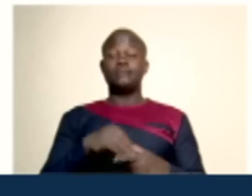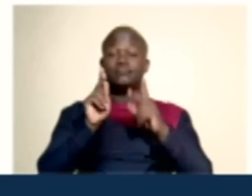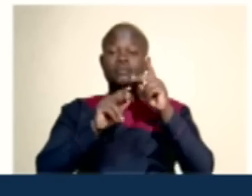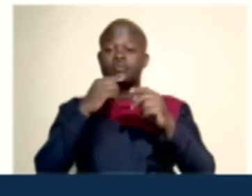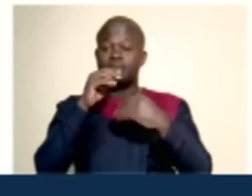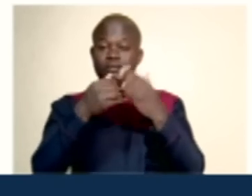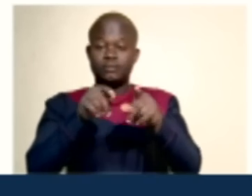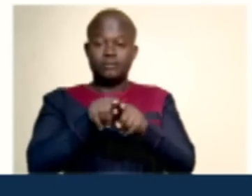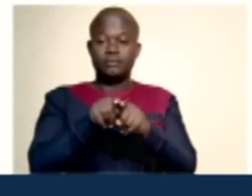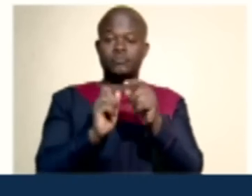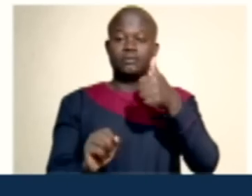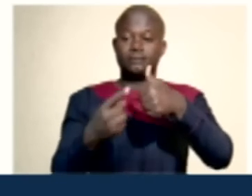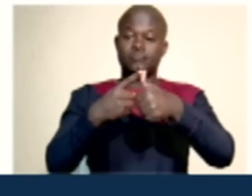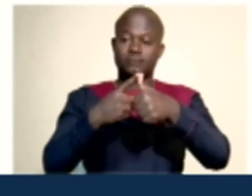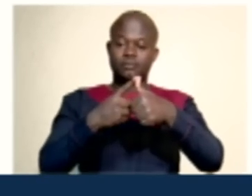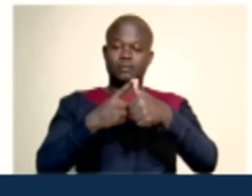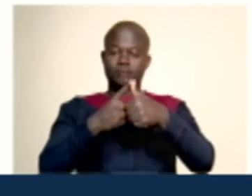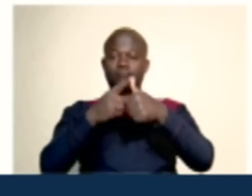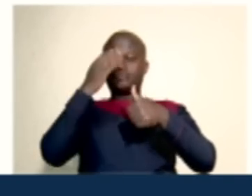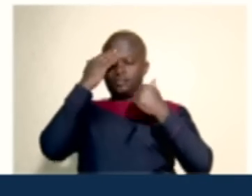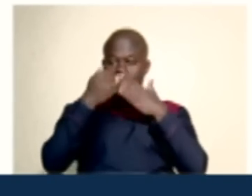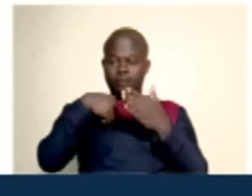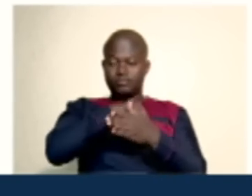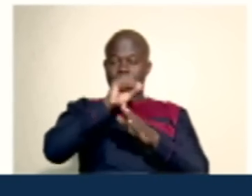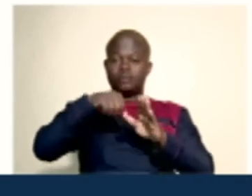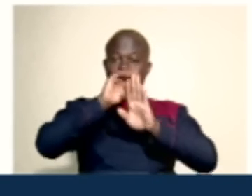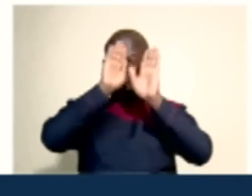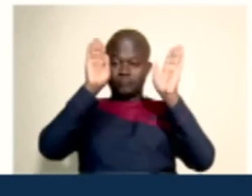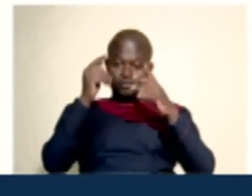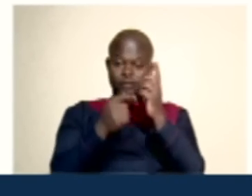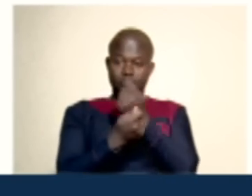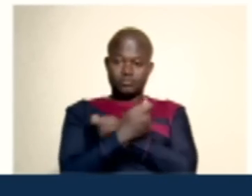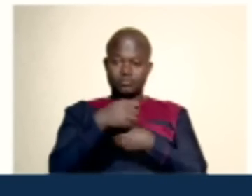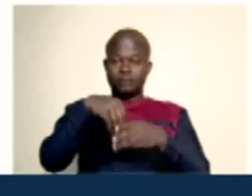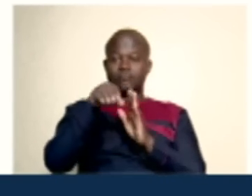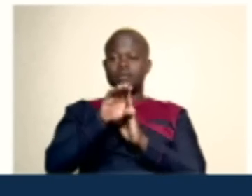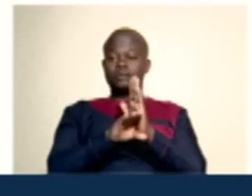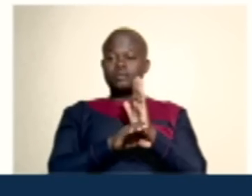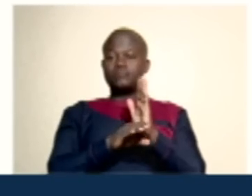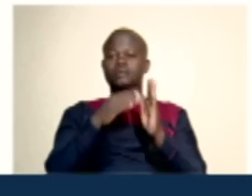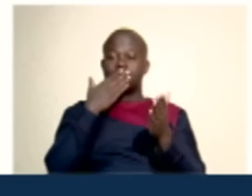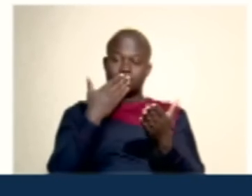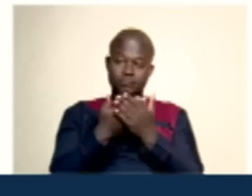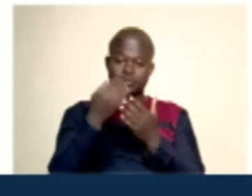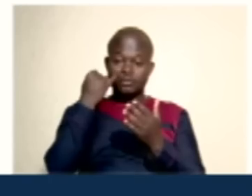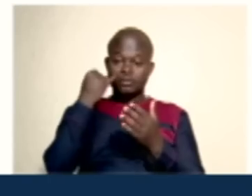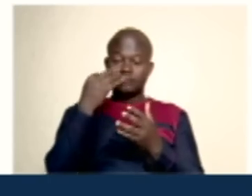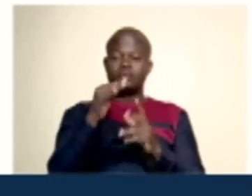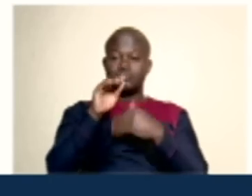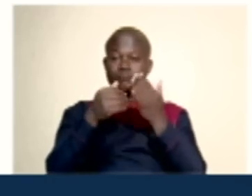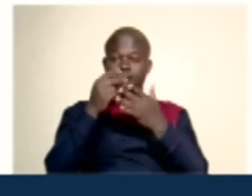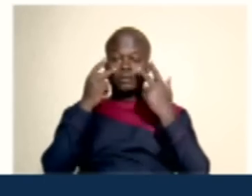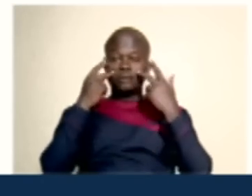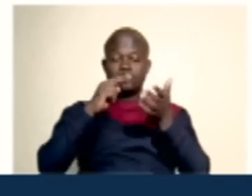ngo ntago icyambere kugira ngo dusobanukirwe ibyahindutse mu itegeko nshinga iba byiza yuko abantu babona